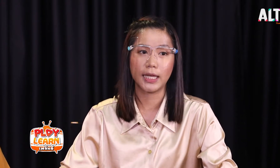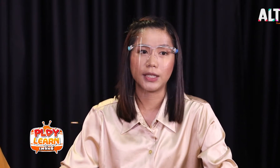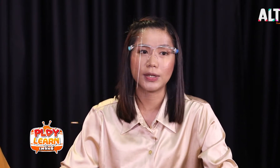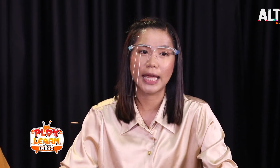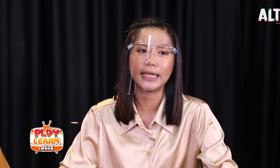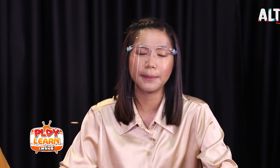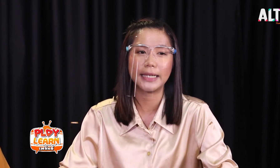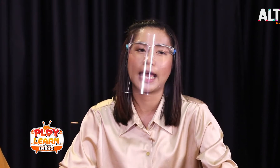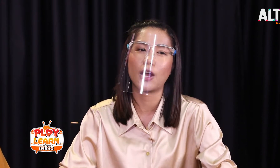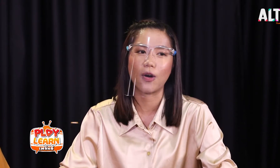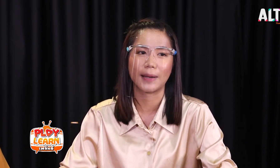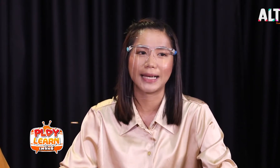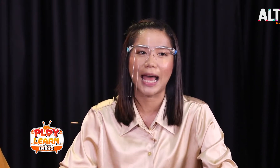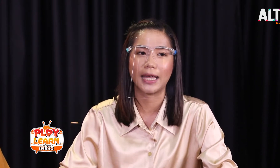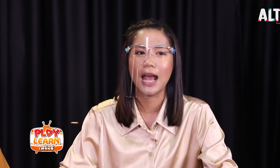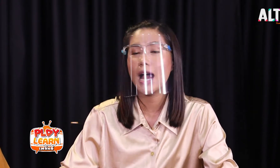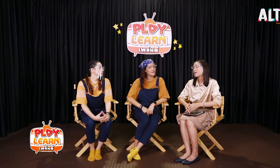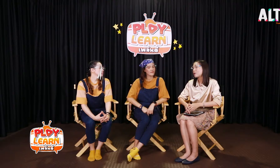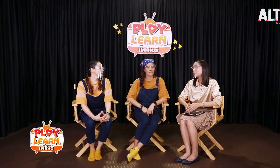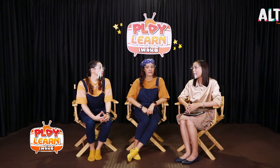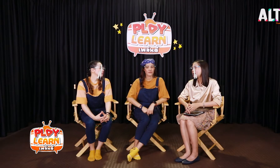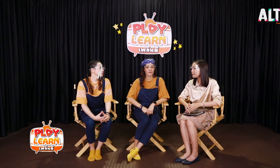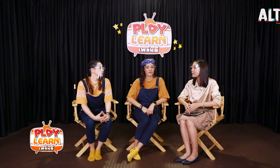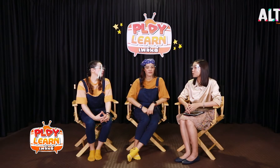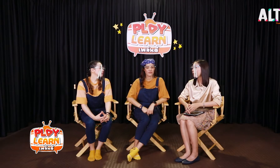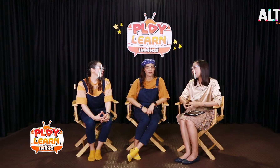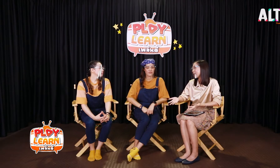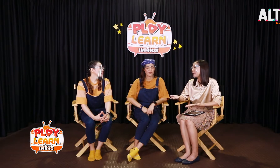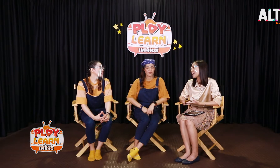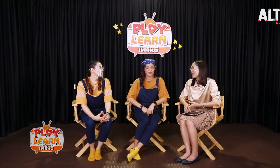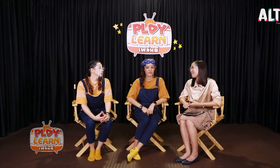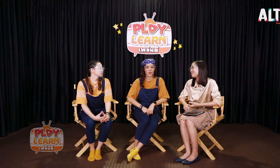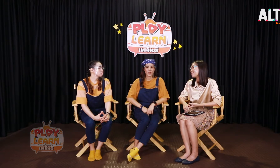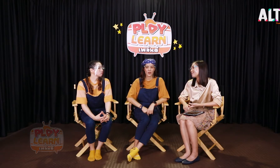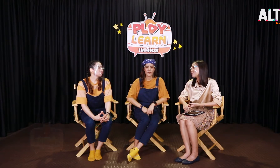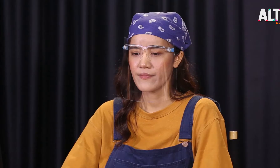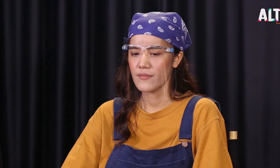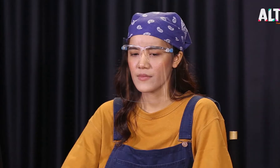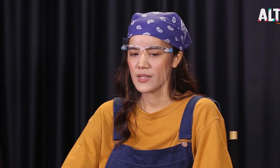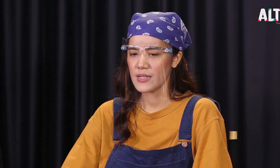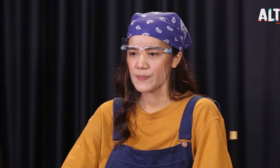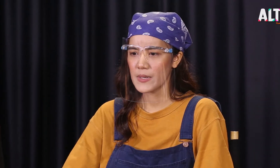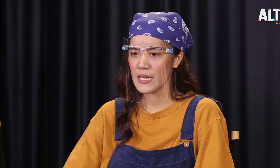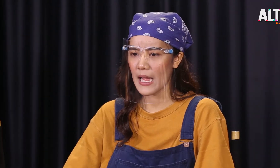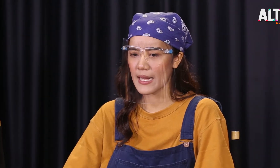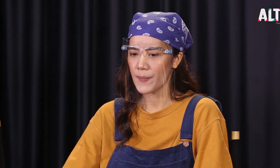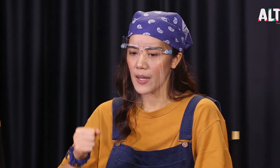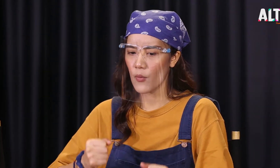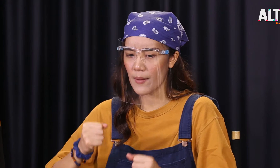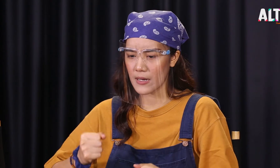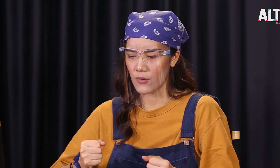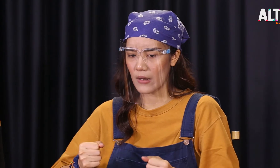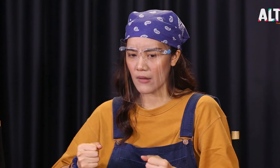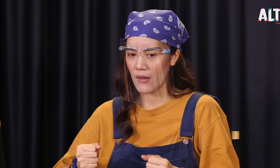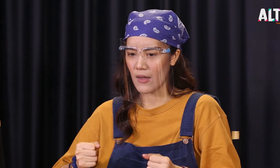คงที่โดยใช้เครื่องมือการออกกำลังกายเราใช้เครื่องมือมาช่วยเพื่ออะไรจ๊ะ เพื่อการเพิ่ม